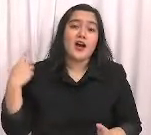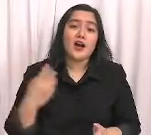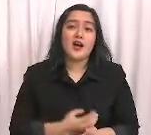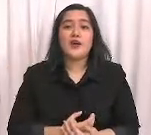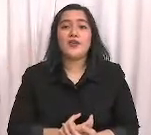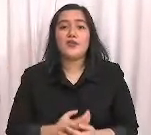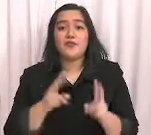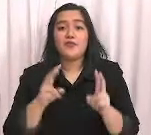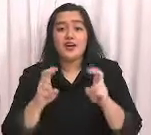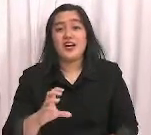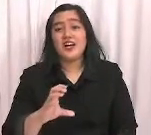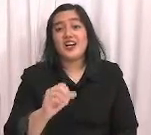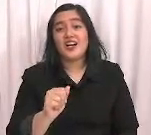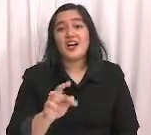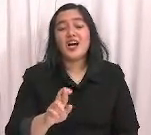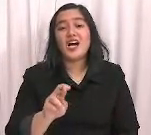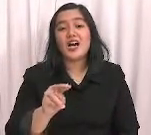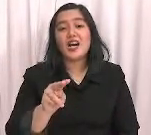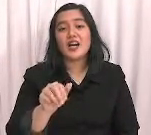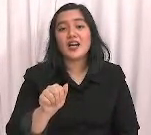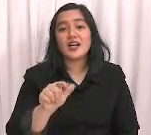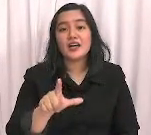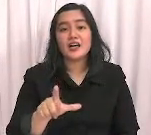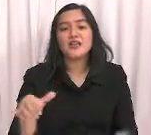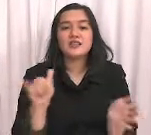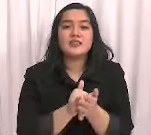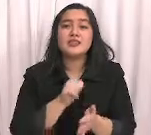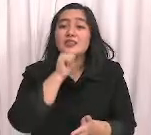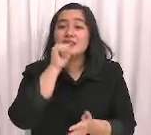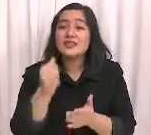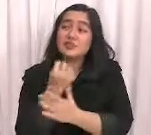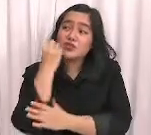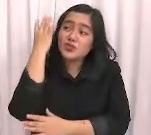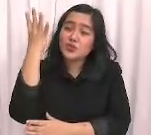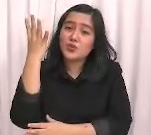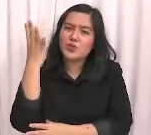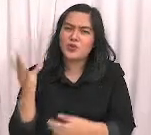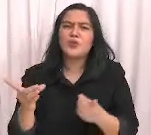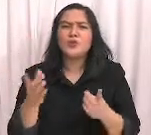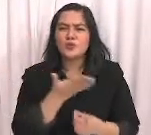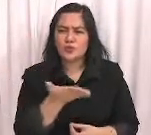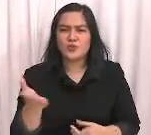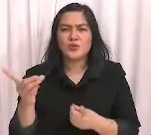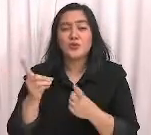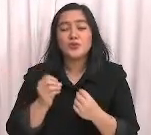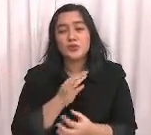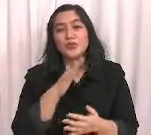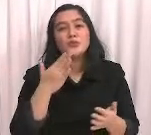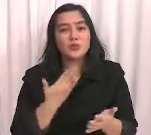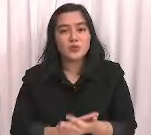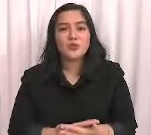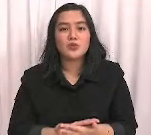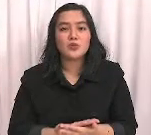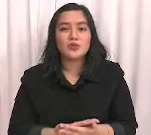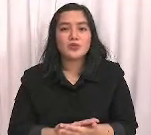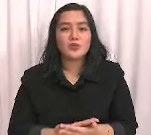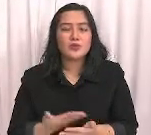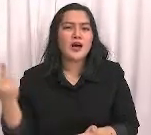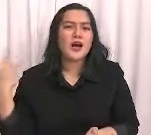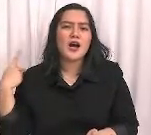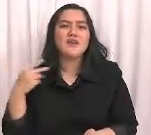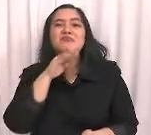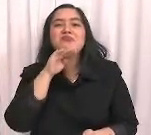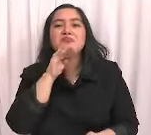mag-full-time, mag-hindi full-time, mag-membro, ginawa mo na ang lahat. Nagkanda, paus-paus na. Lahat